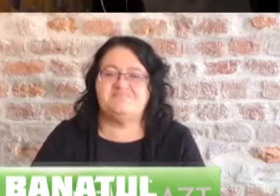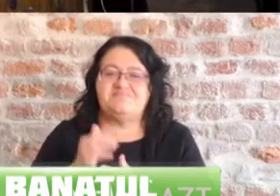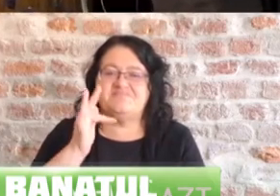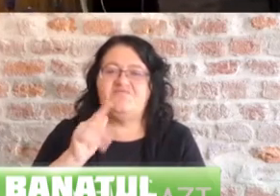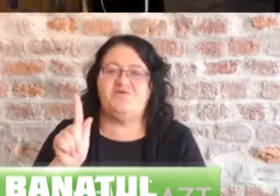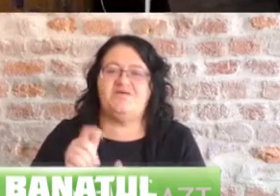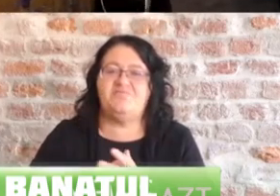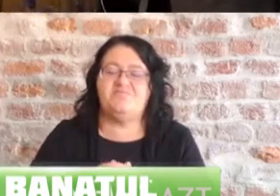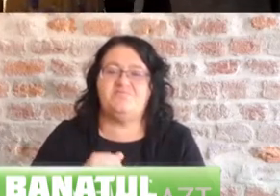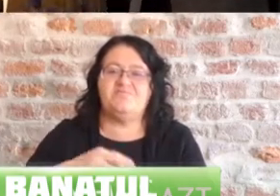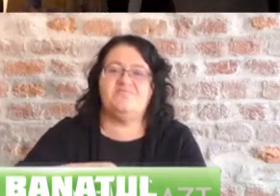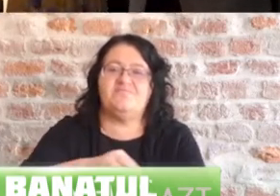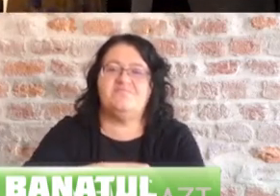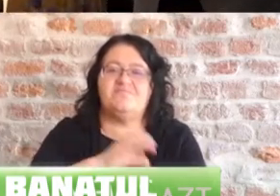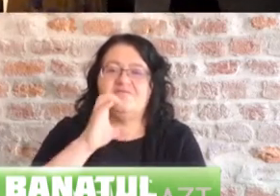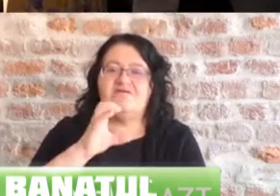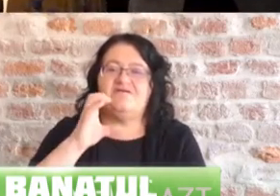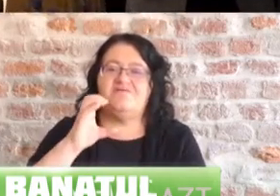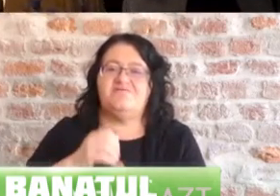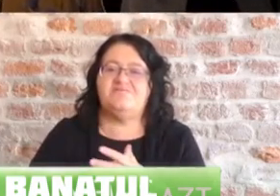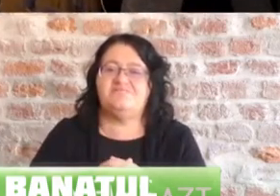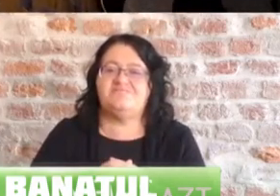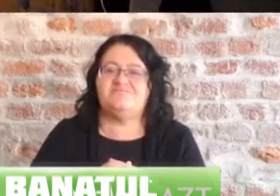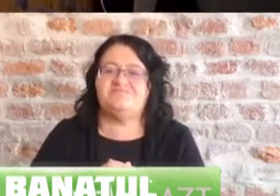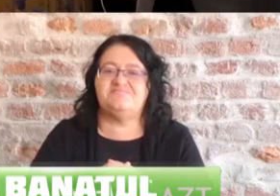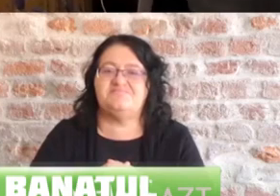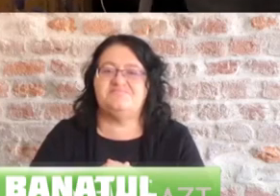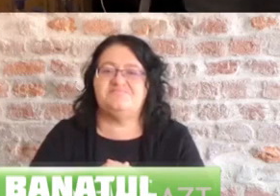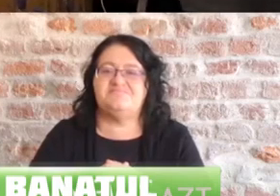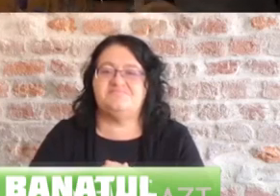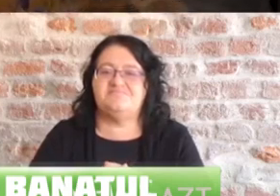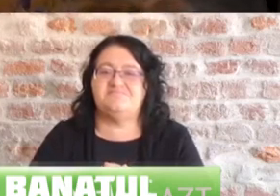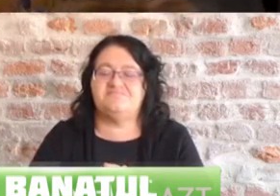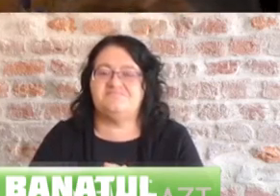Florin German, arhitect Claudiu Oprița,